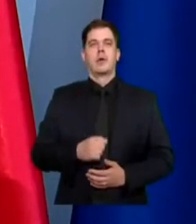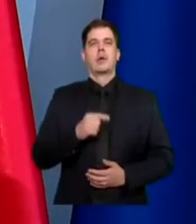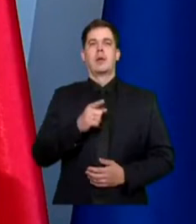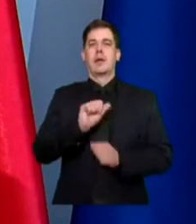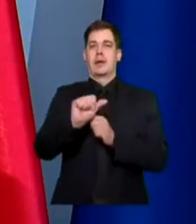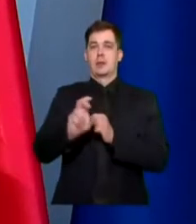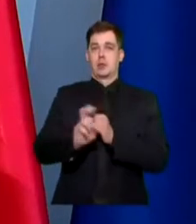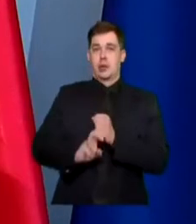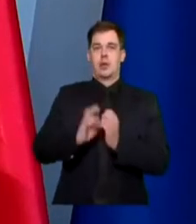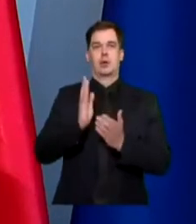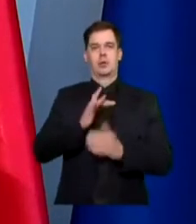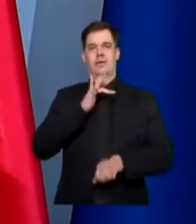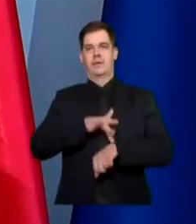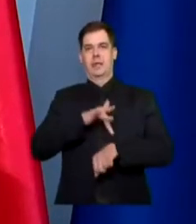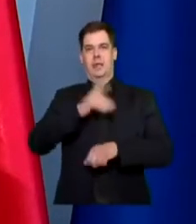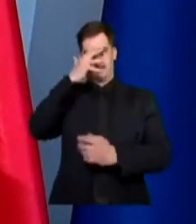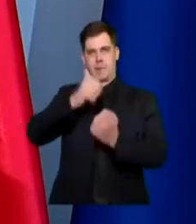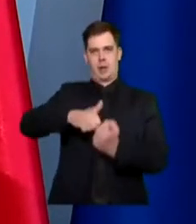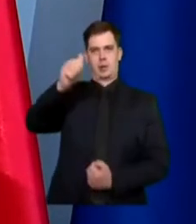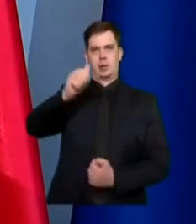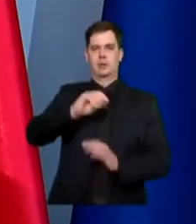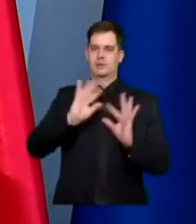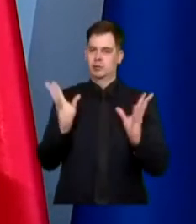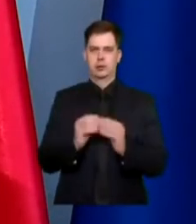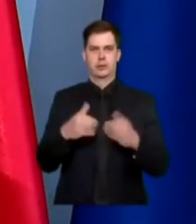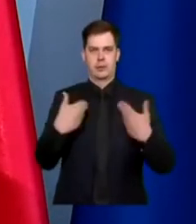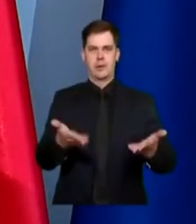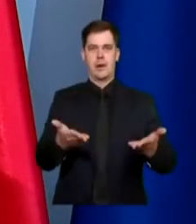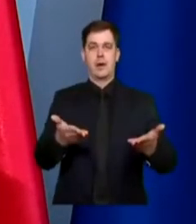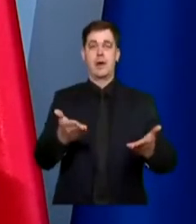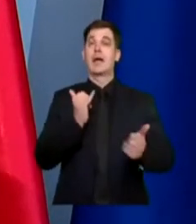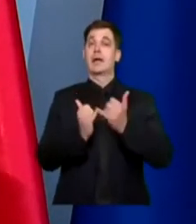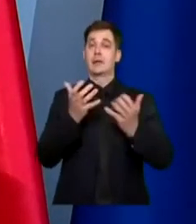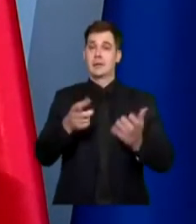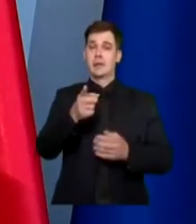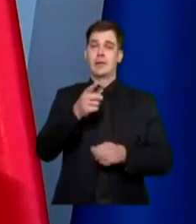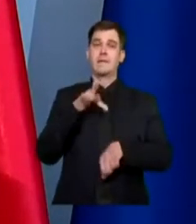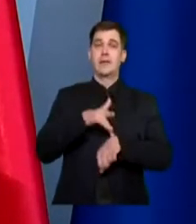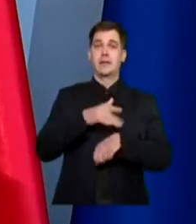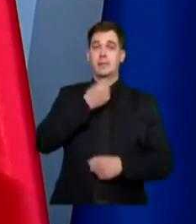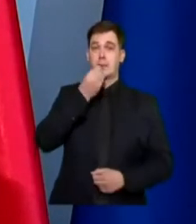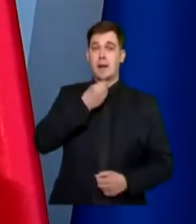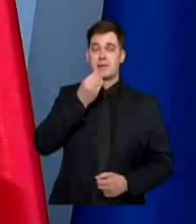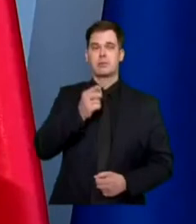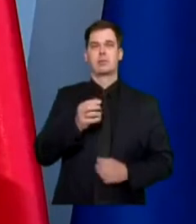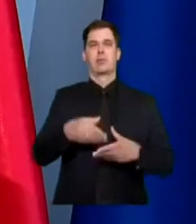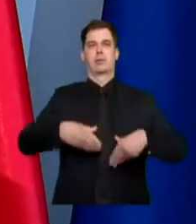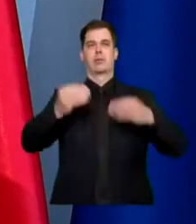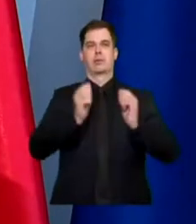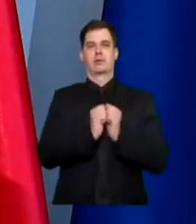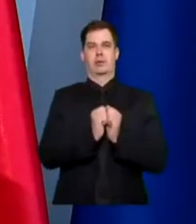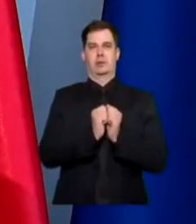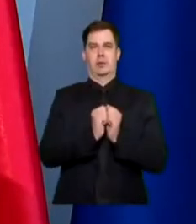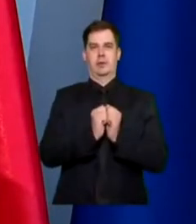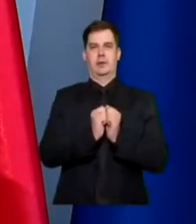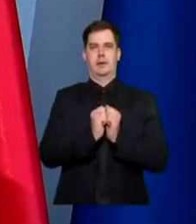podania wyników egzaminów maturalnych. A ci, którzy chcieliby poprawiać, mogliby to robić na początku września i